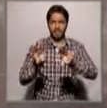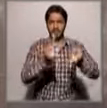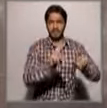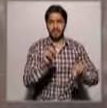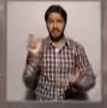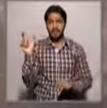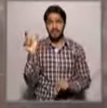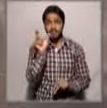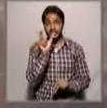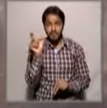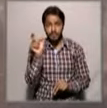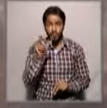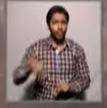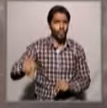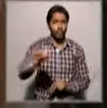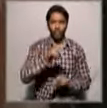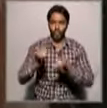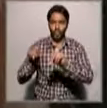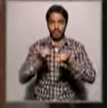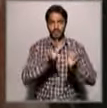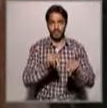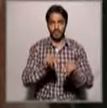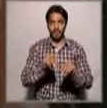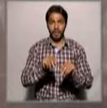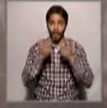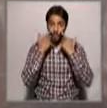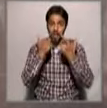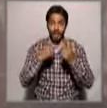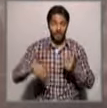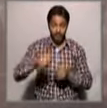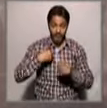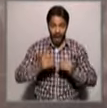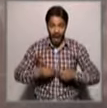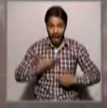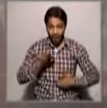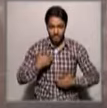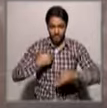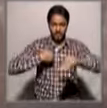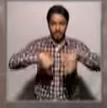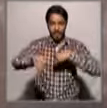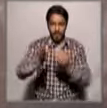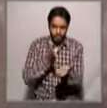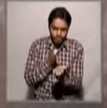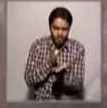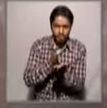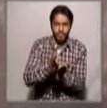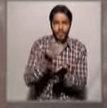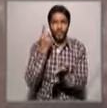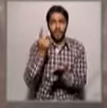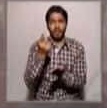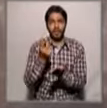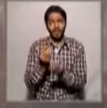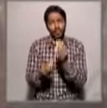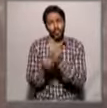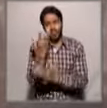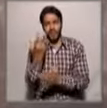واحدا من أولها إلى آخرها. والطريق واحد بس هو الإنسان المتغير، لابد الإنسان بتحصل له نكبات وأحيانا كسل وغير